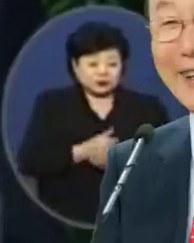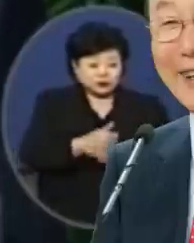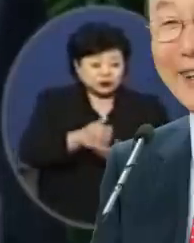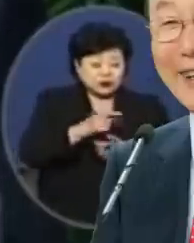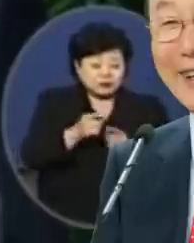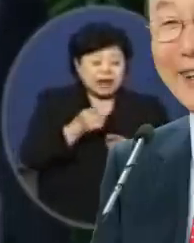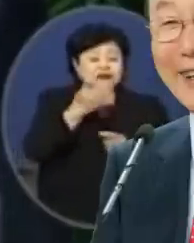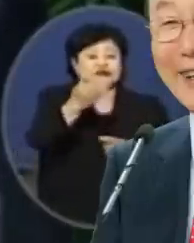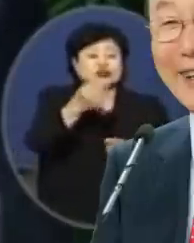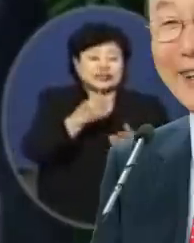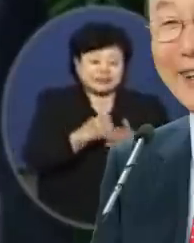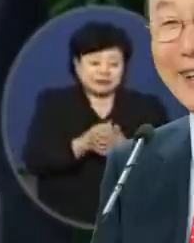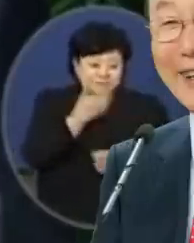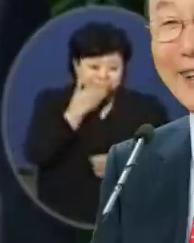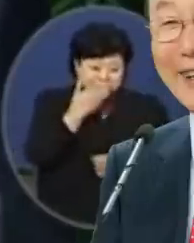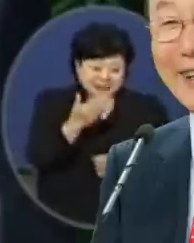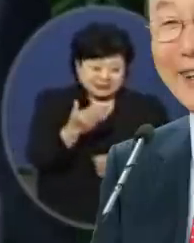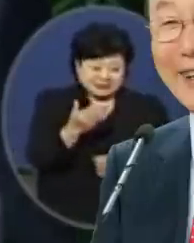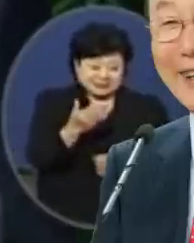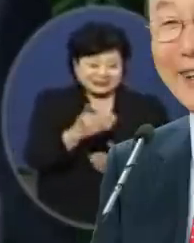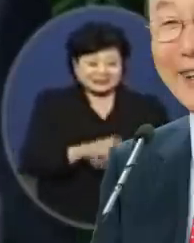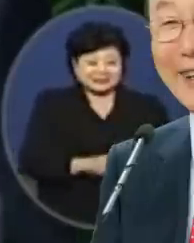주님이 말을 주셨습니다.